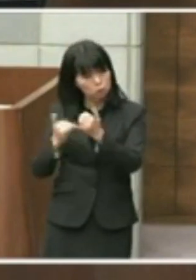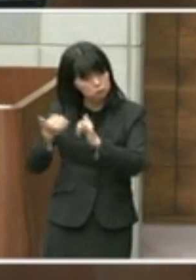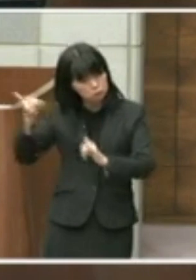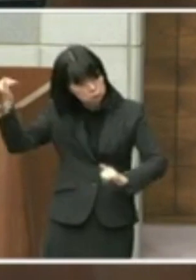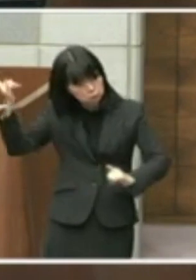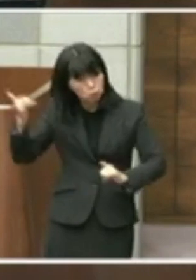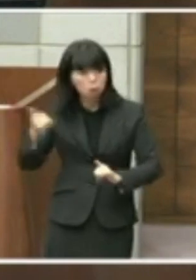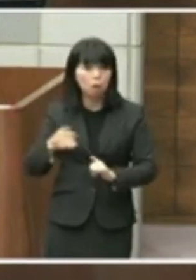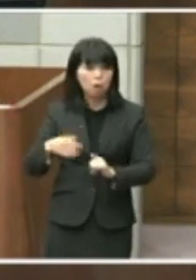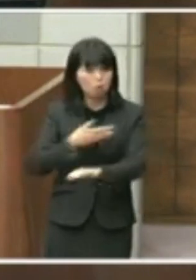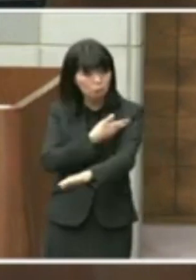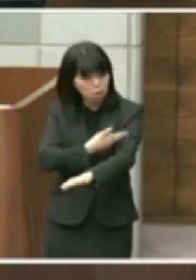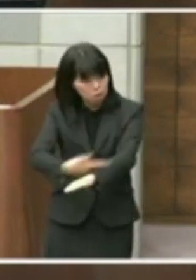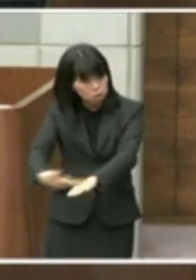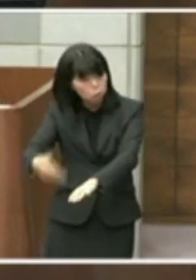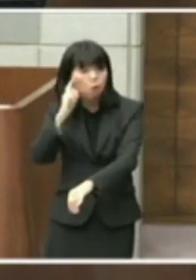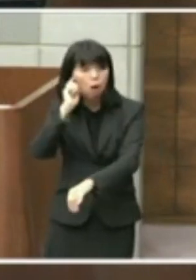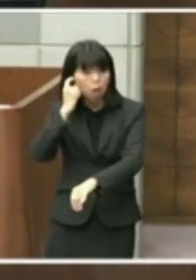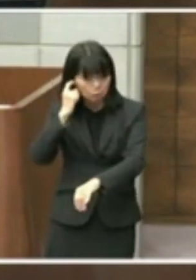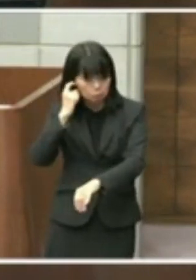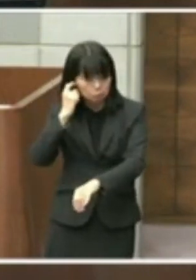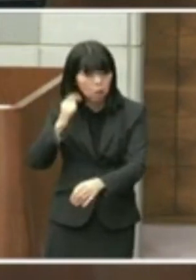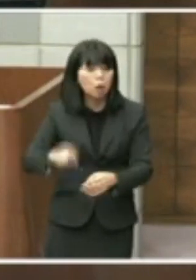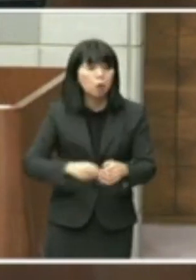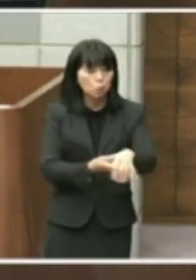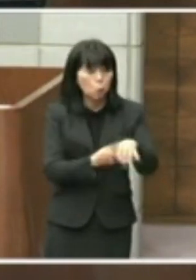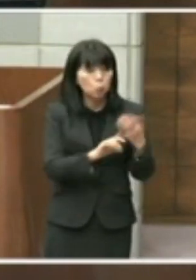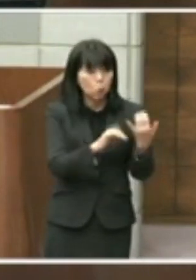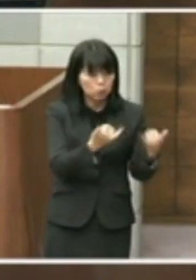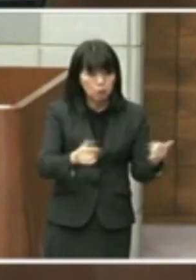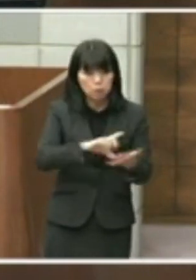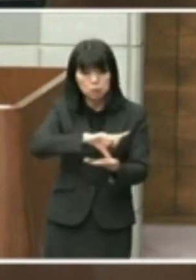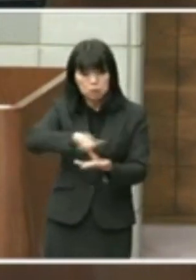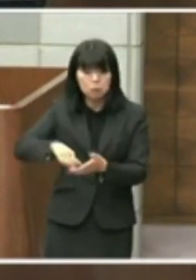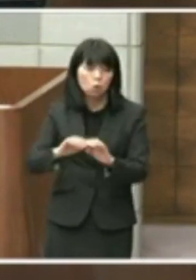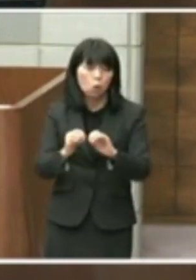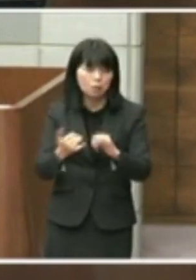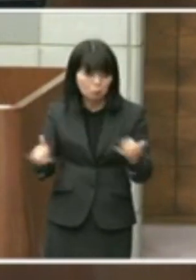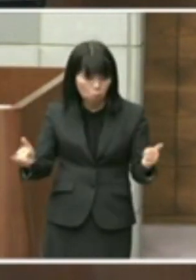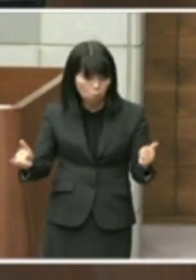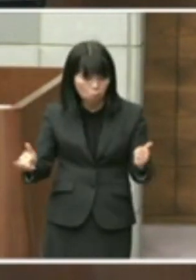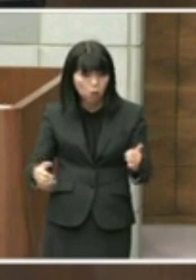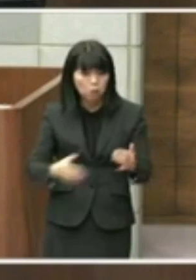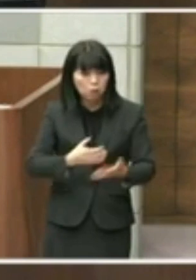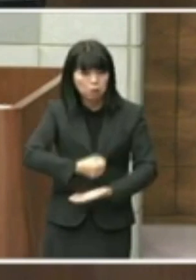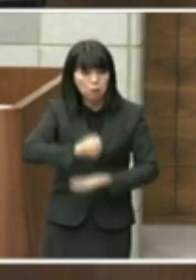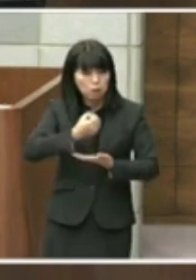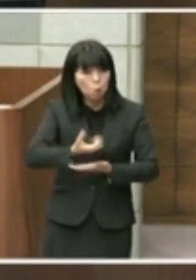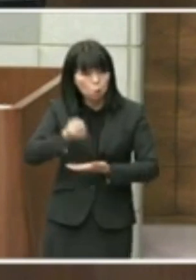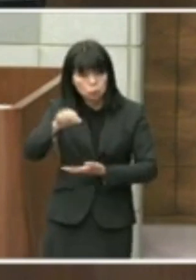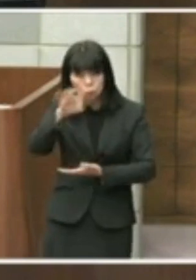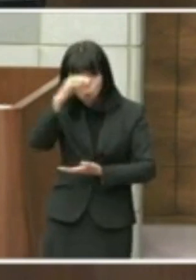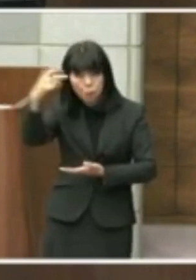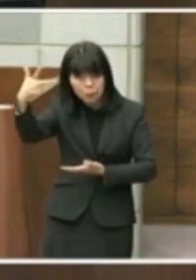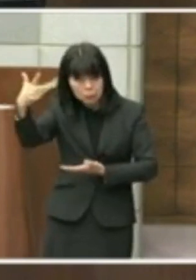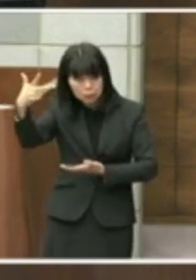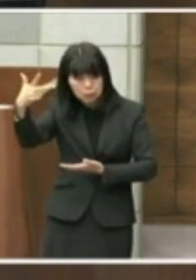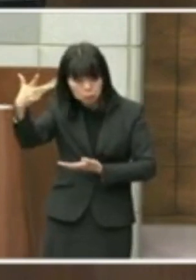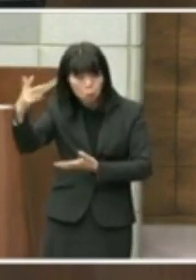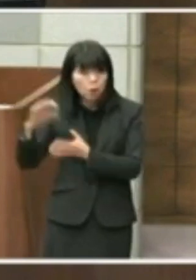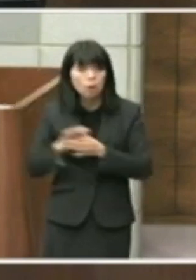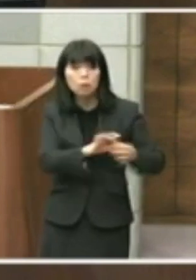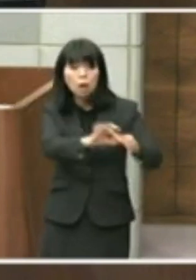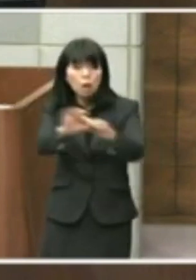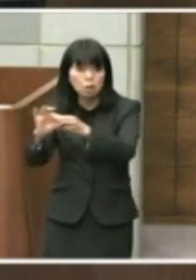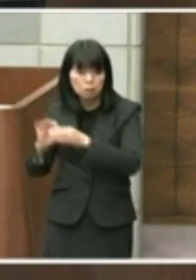み、農業者や地域住民、財産を管理する神戸市と連携しながら、野池貯水